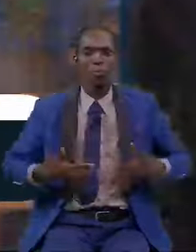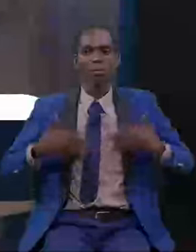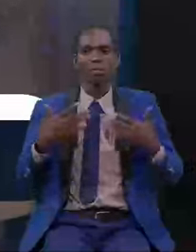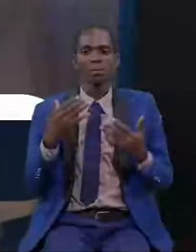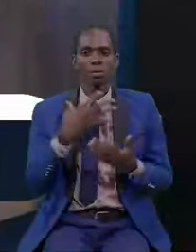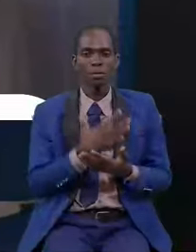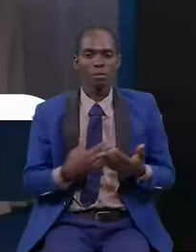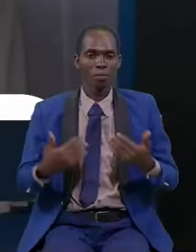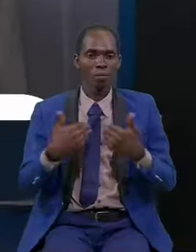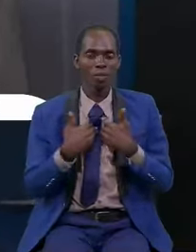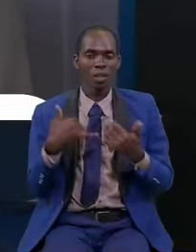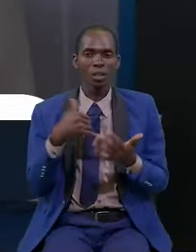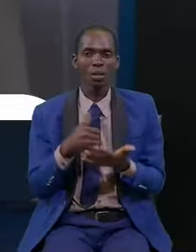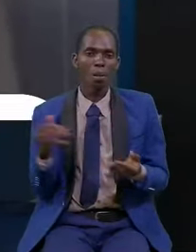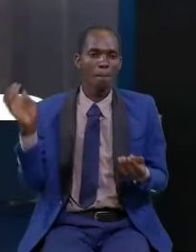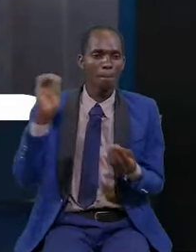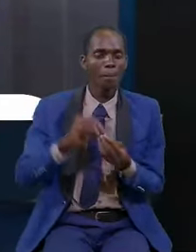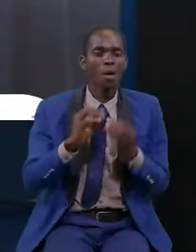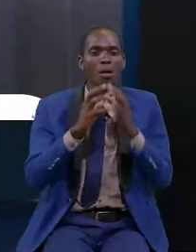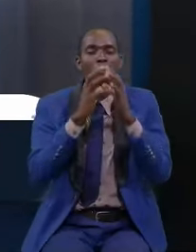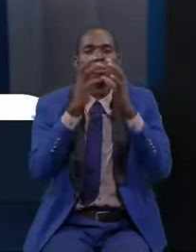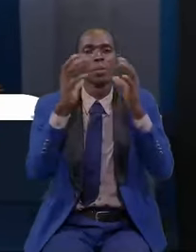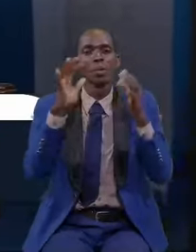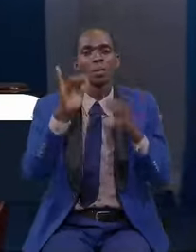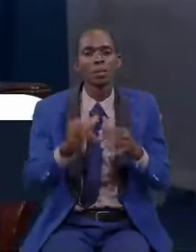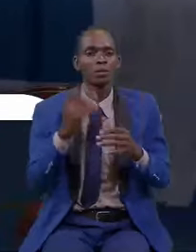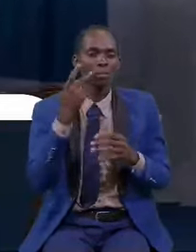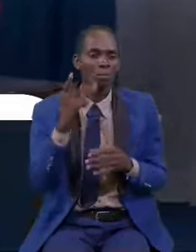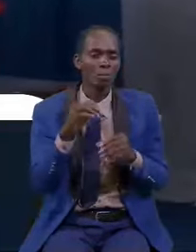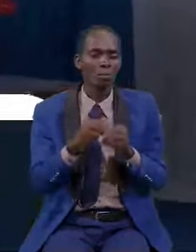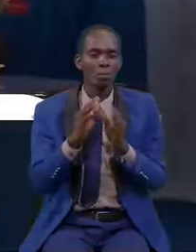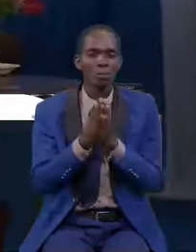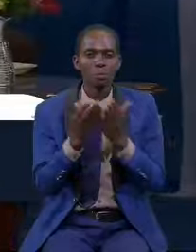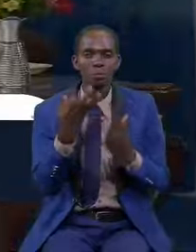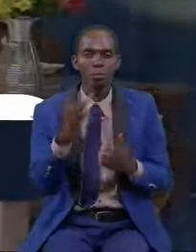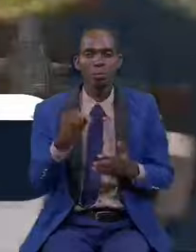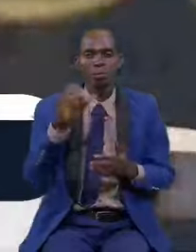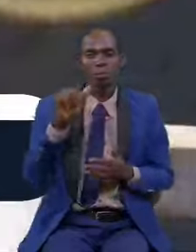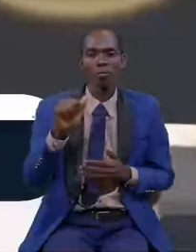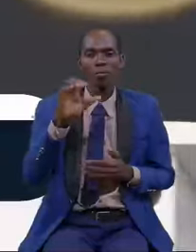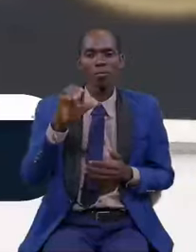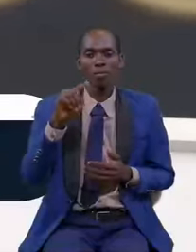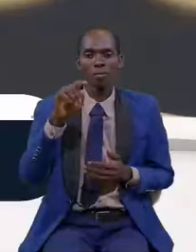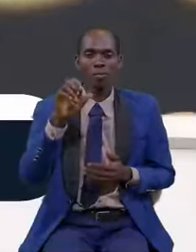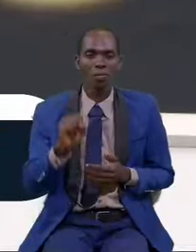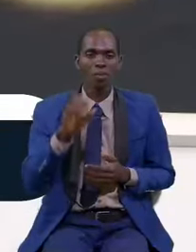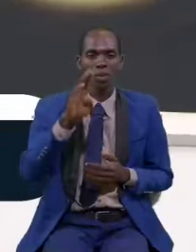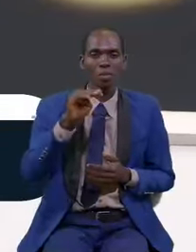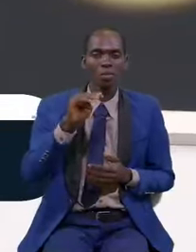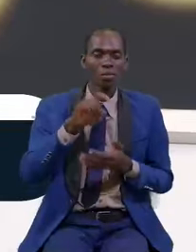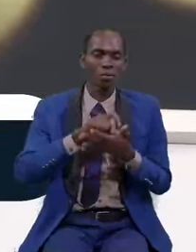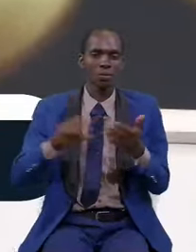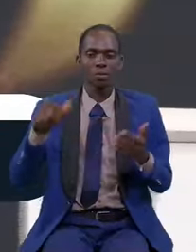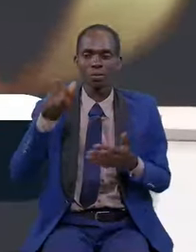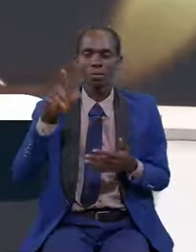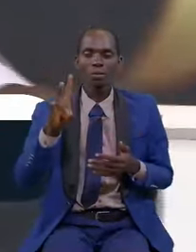la vie et qu'elles soient dans l'abondance. Nous allons aux Actes chapitre 14,